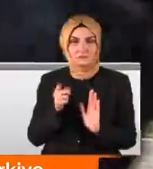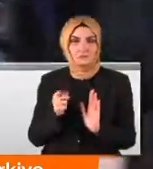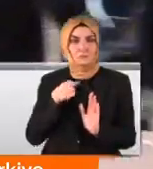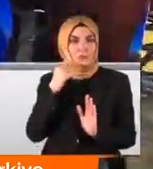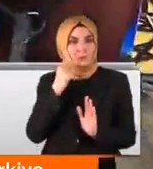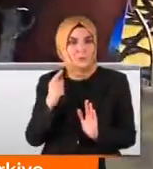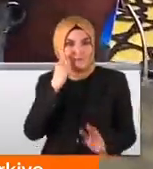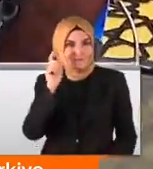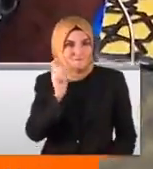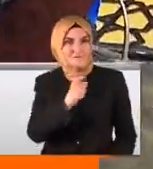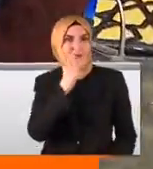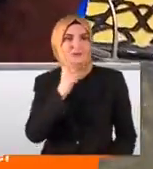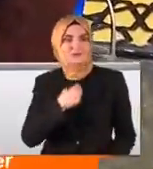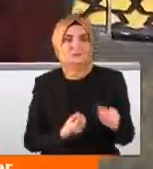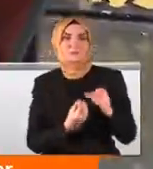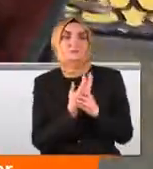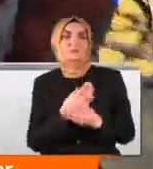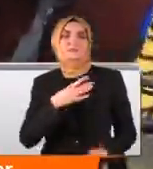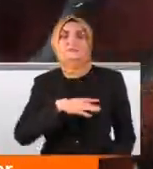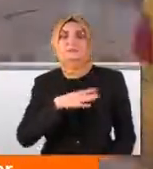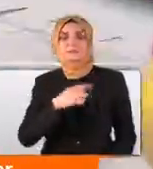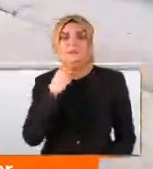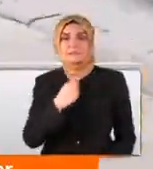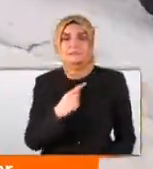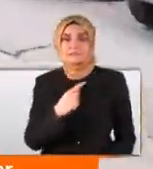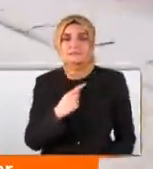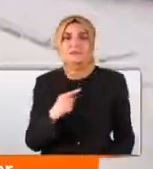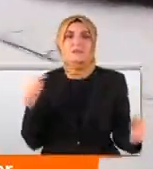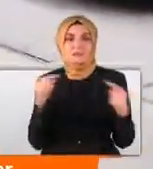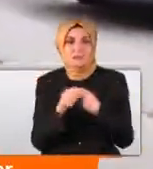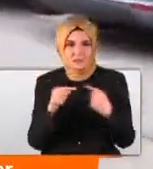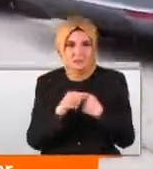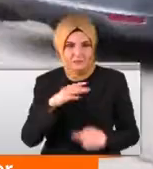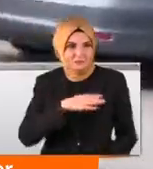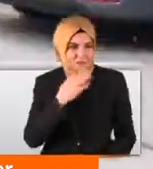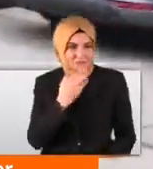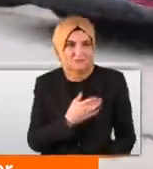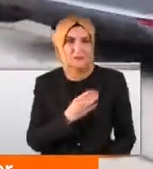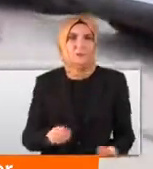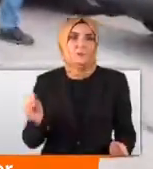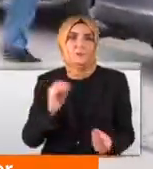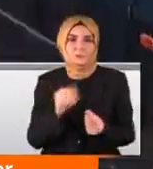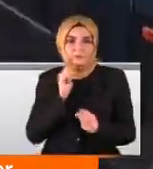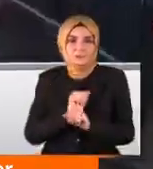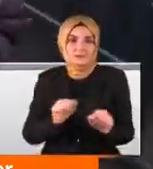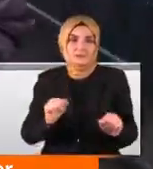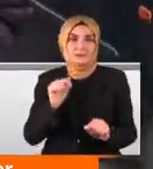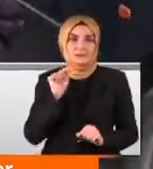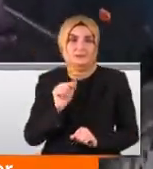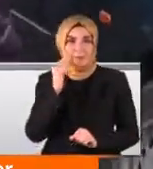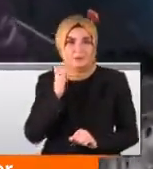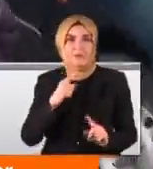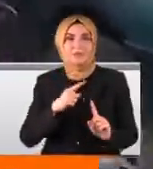yaratmak istedik. Trafiğe takılan siparişlerde işlere tuz biber ekince tantunici çareyi atlı kuryelerde buldu. Tan ve Tuni